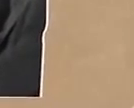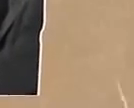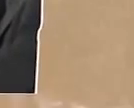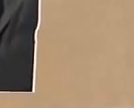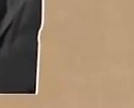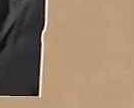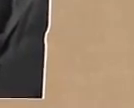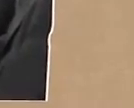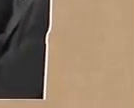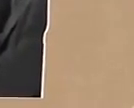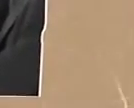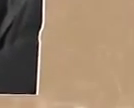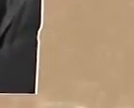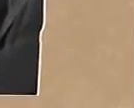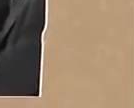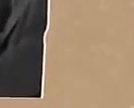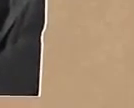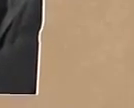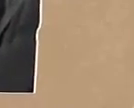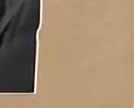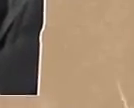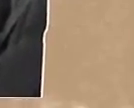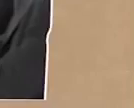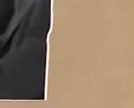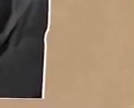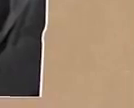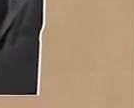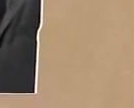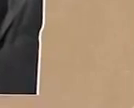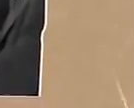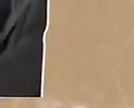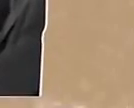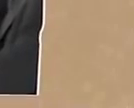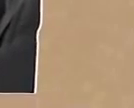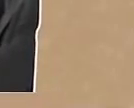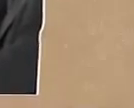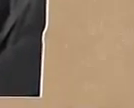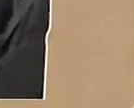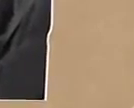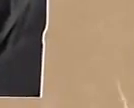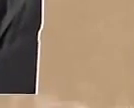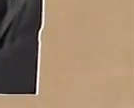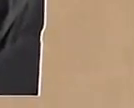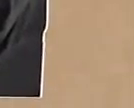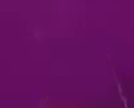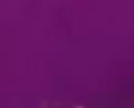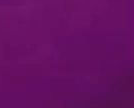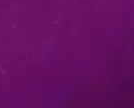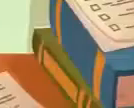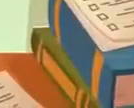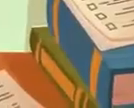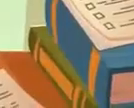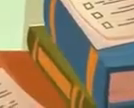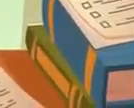olib borishda boshqalarning fikrini tahlil qilish, munosabatni aniq va chiroyli ifodalash muvaffaqiyatli kelishuvga xizmat qiladi.